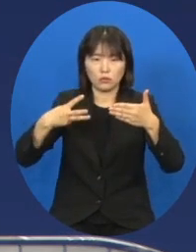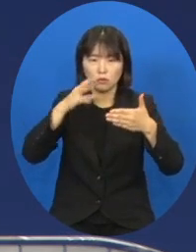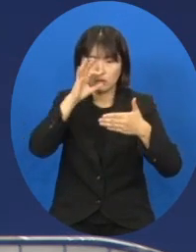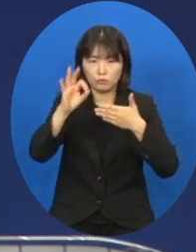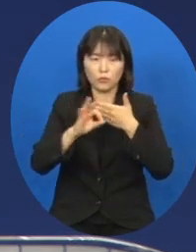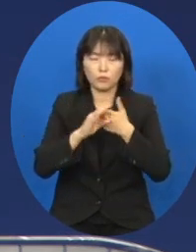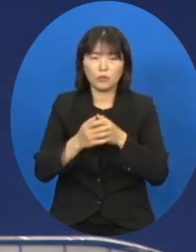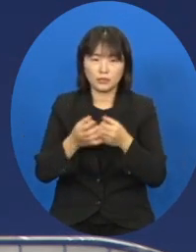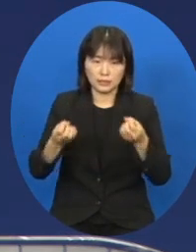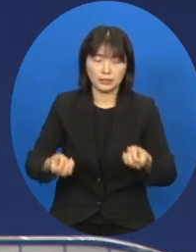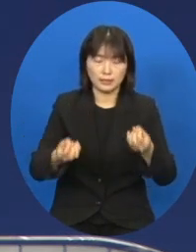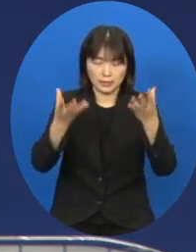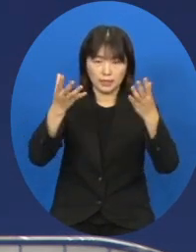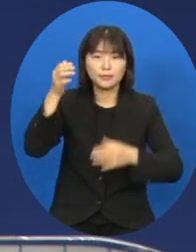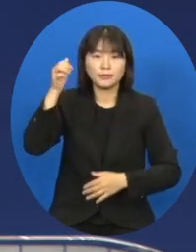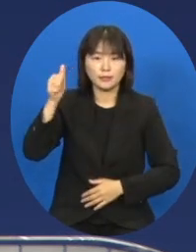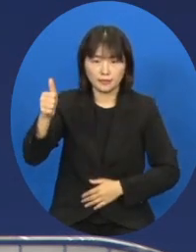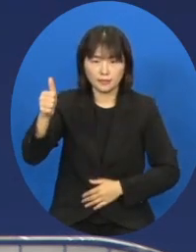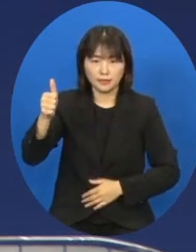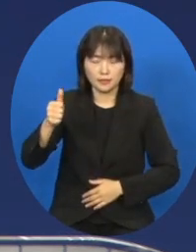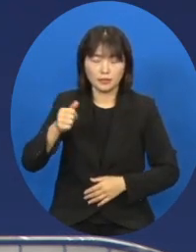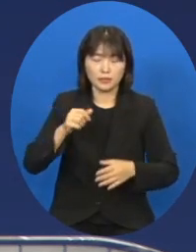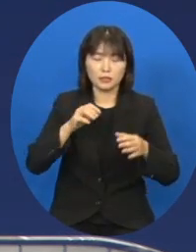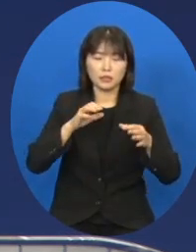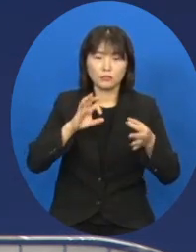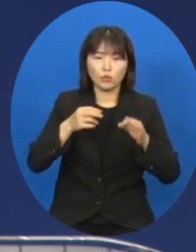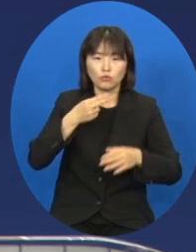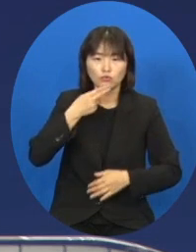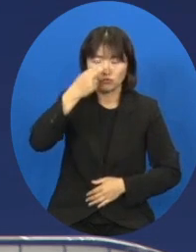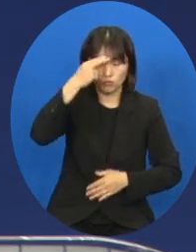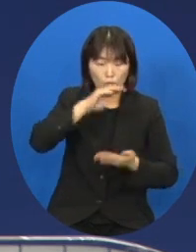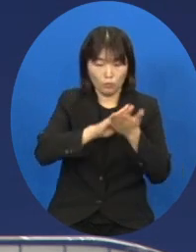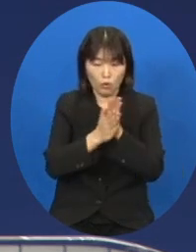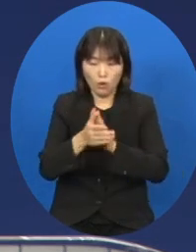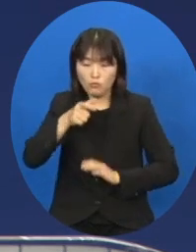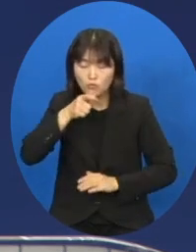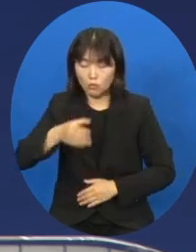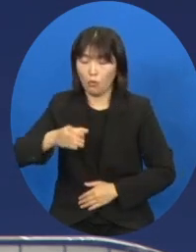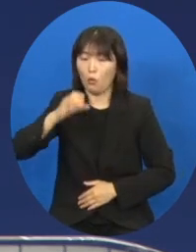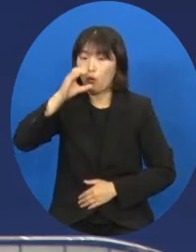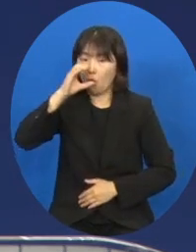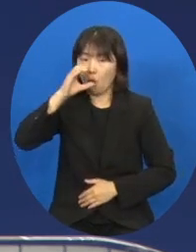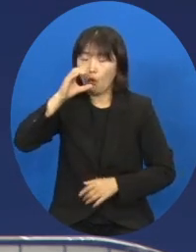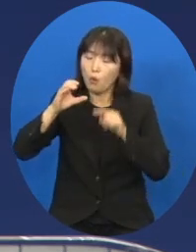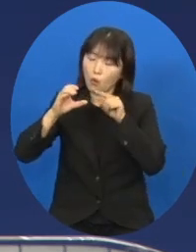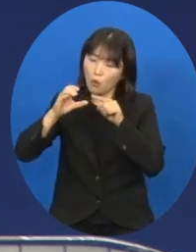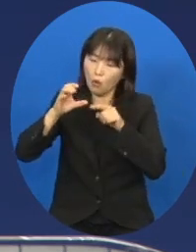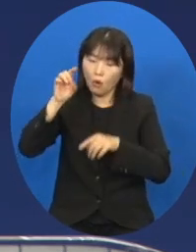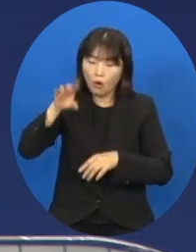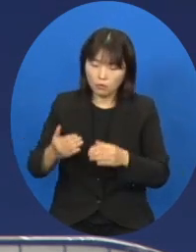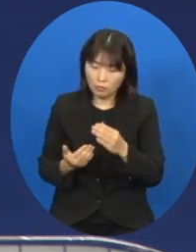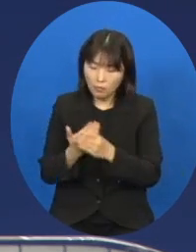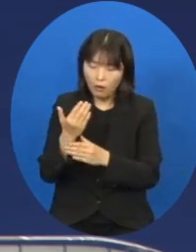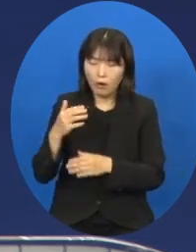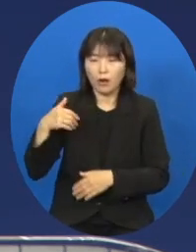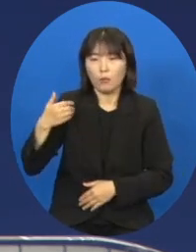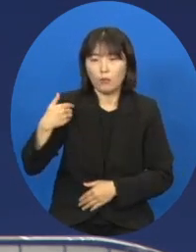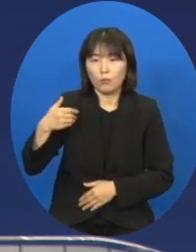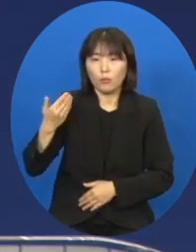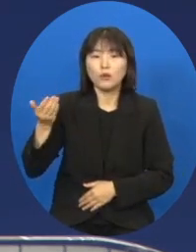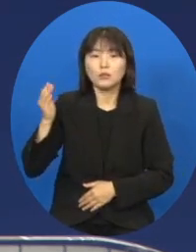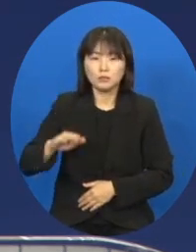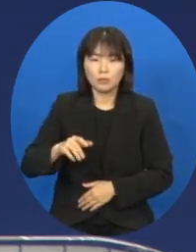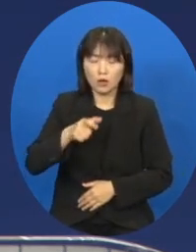보니까 잔치를 맡은 이는 포도주로 변한 물을 맛보고 그것이 어디에서 났는지 알지